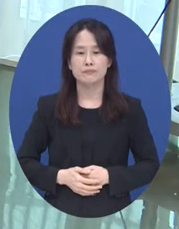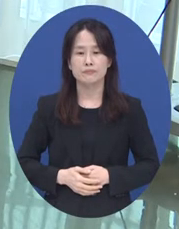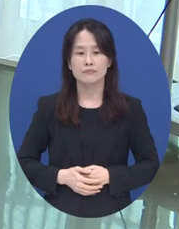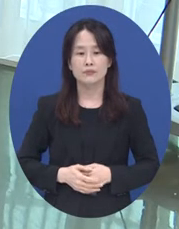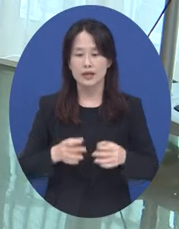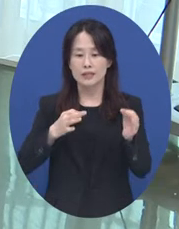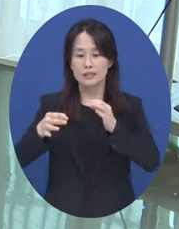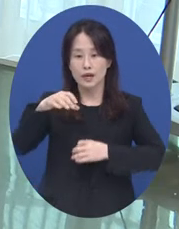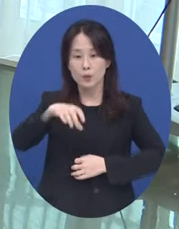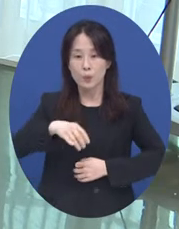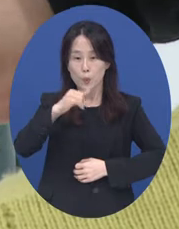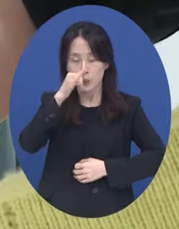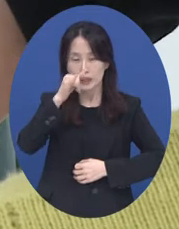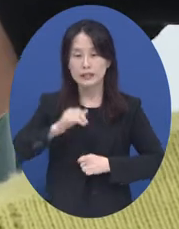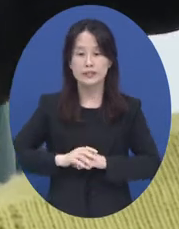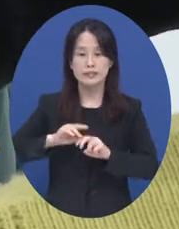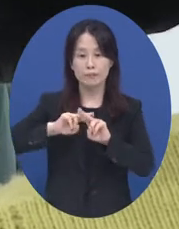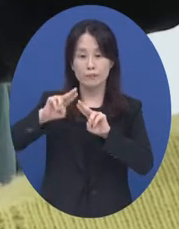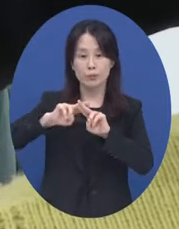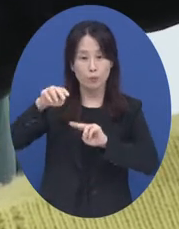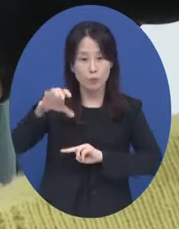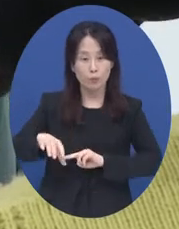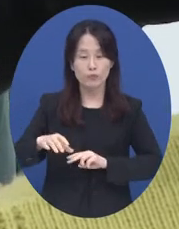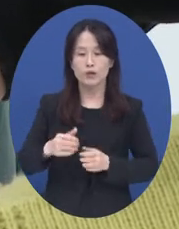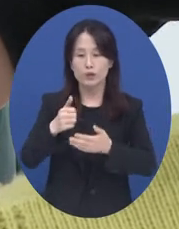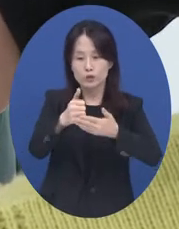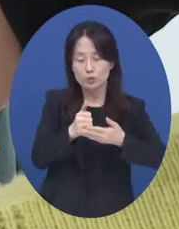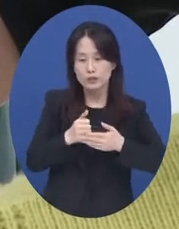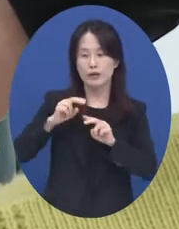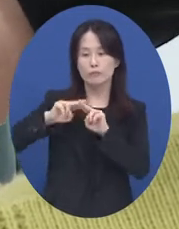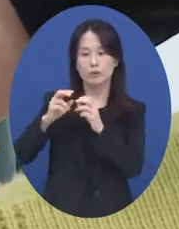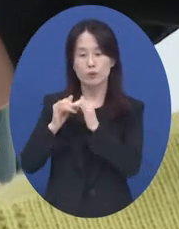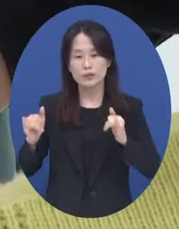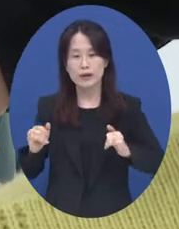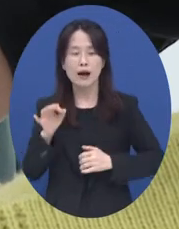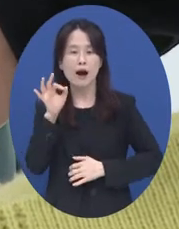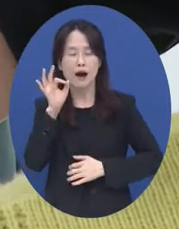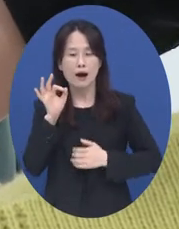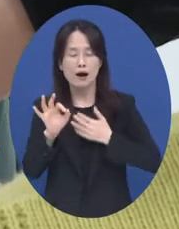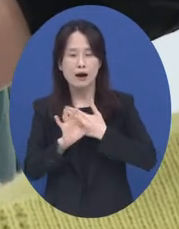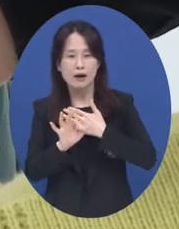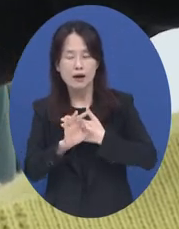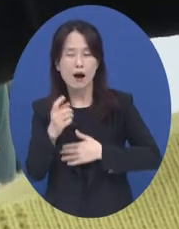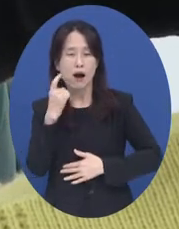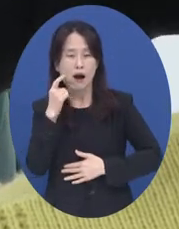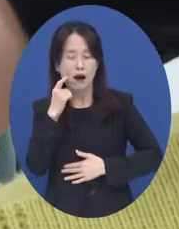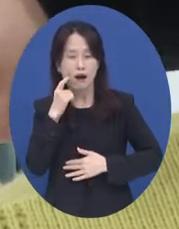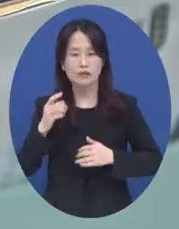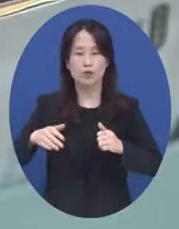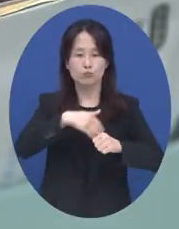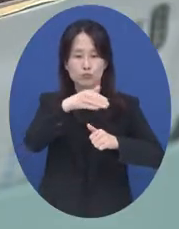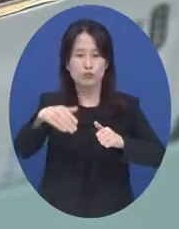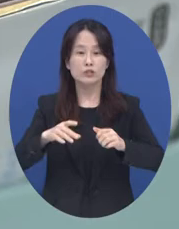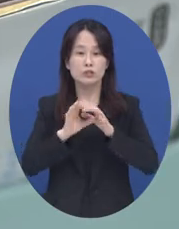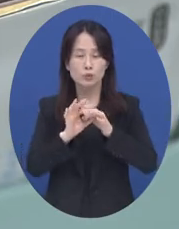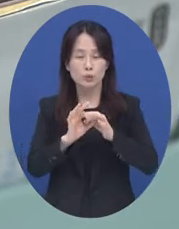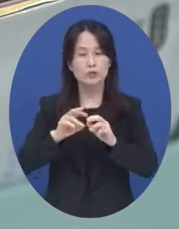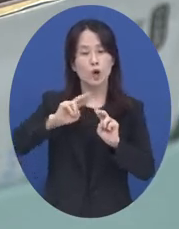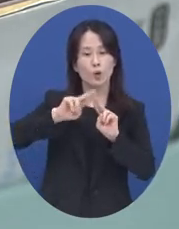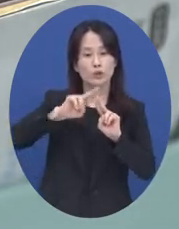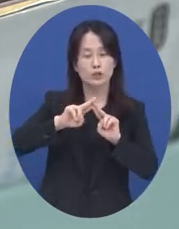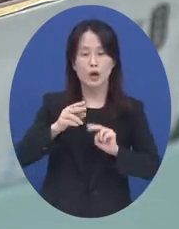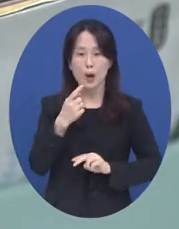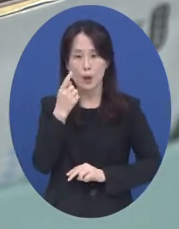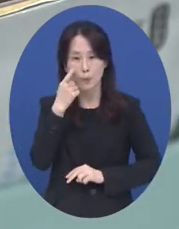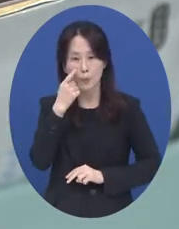시장 통해 자리한 이 미용실. 손님과 헤어 디자이너가 가상현실 기술, VR을 통해 커트를 해보거나